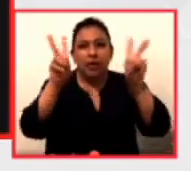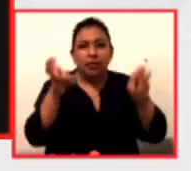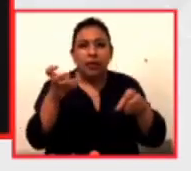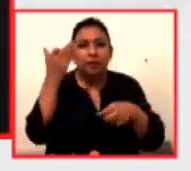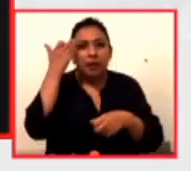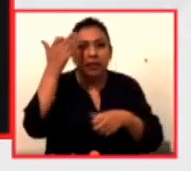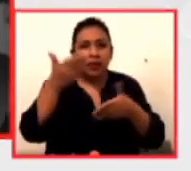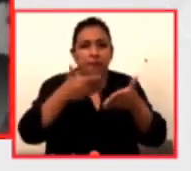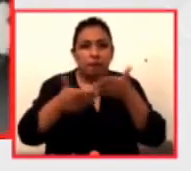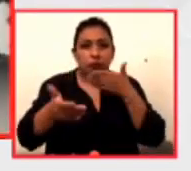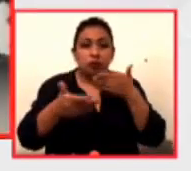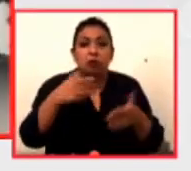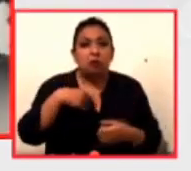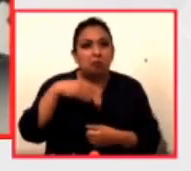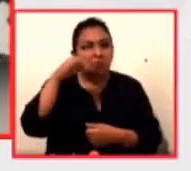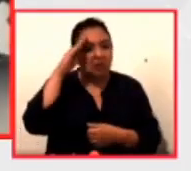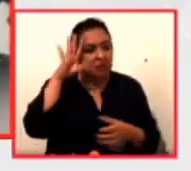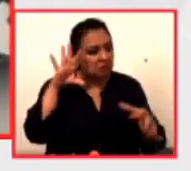vidéo